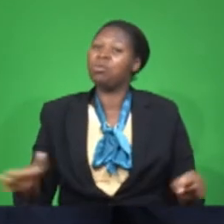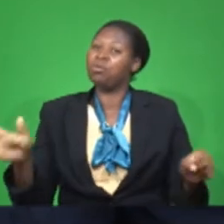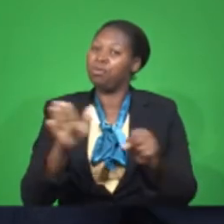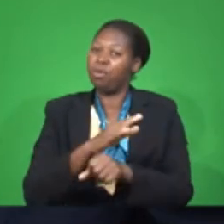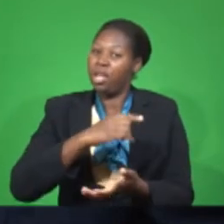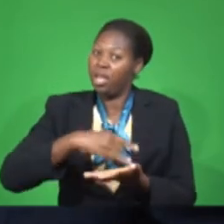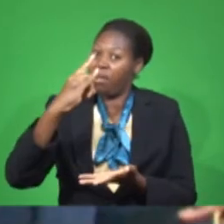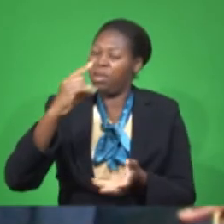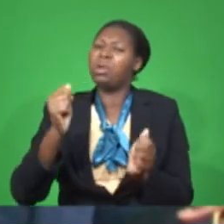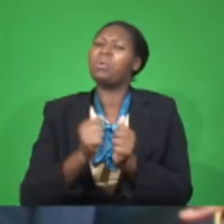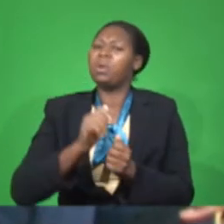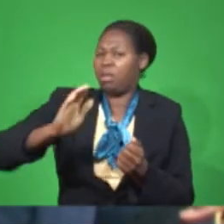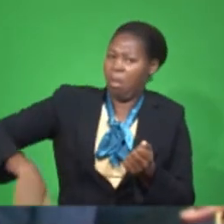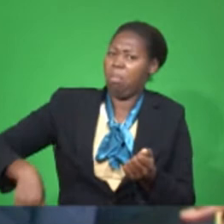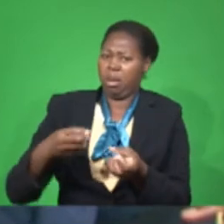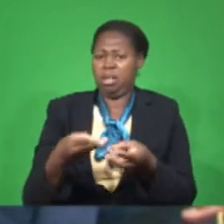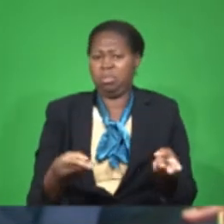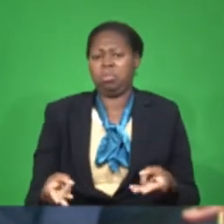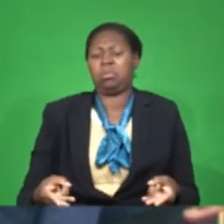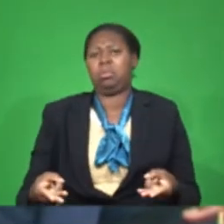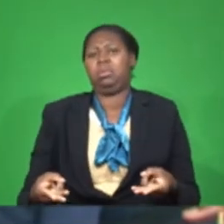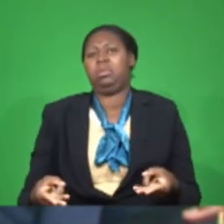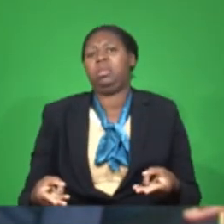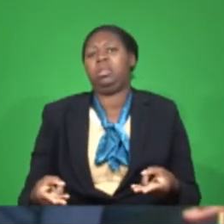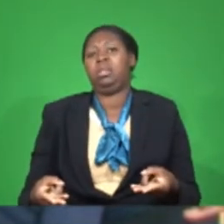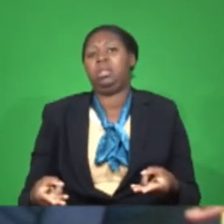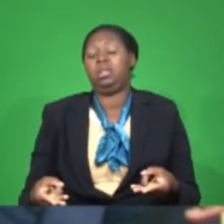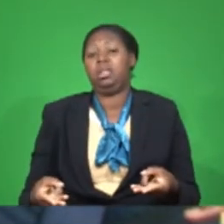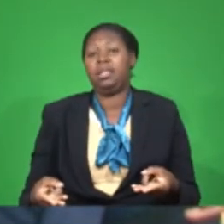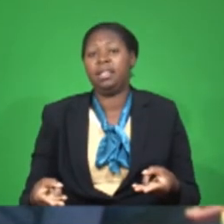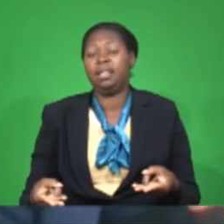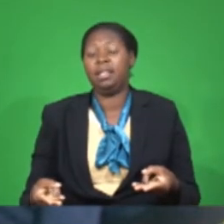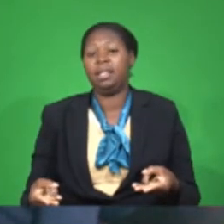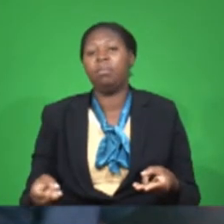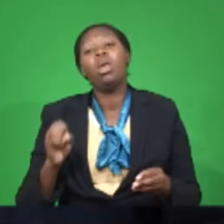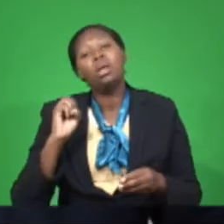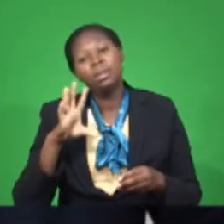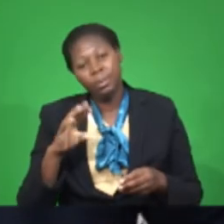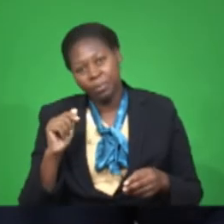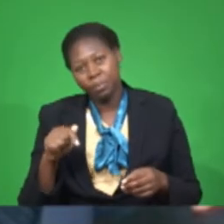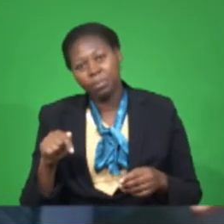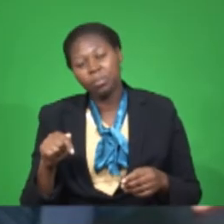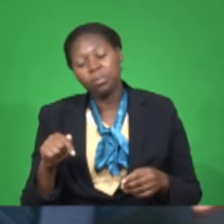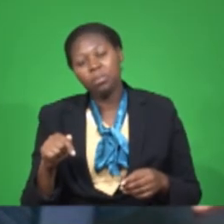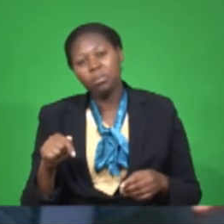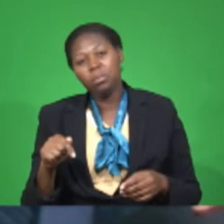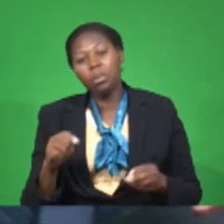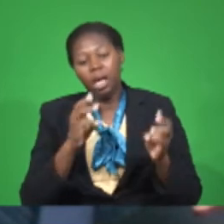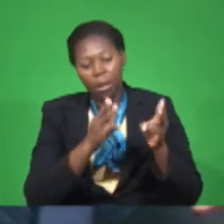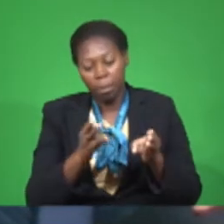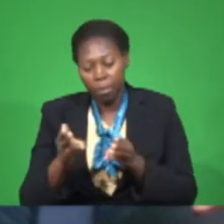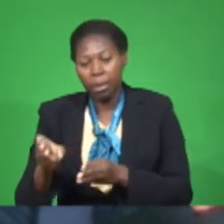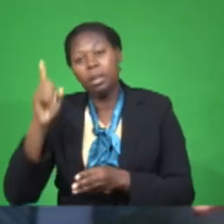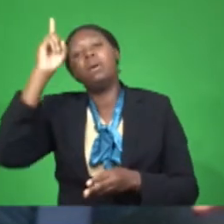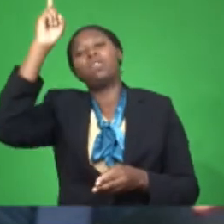mune muda kuti vanhu vasingaiti aiwo paurongwa hwamwari chakatouyira Jesu